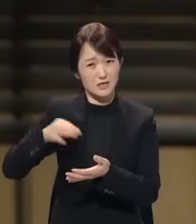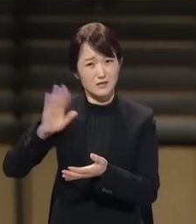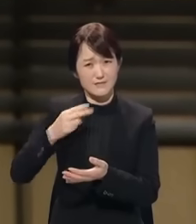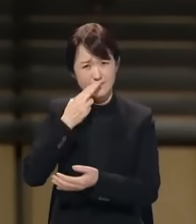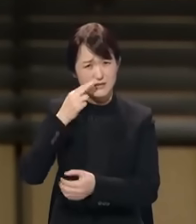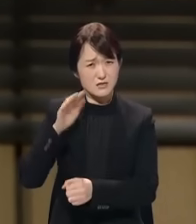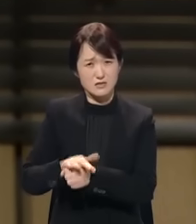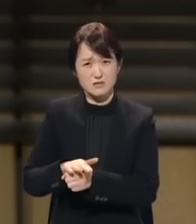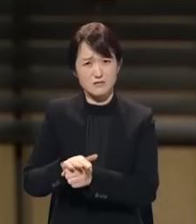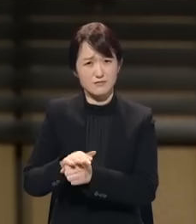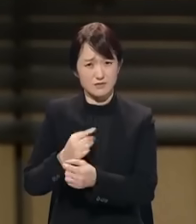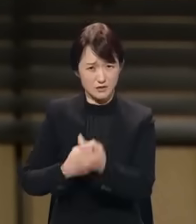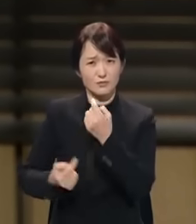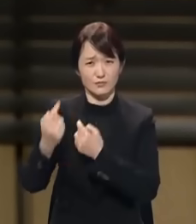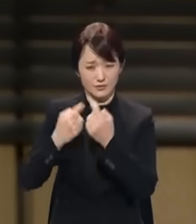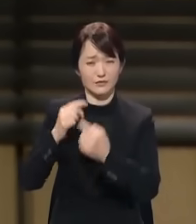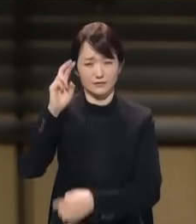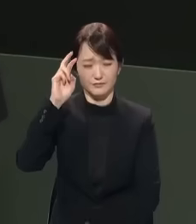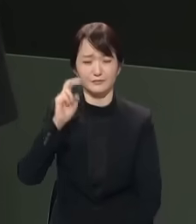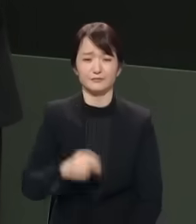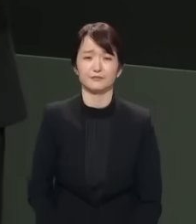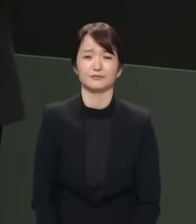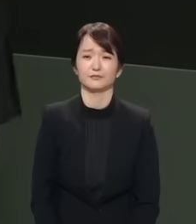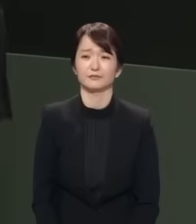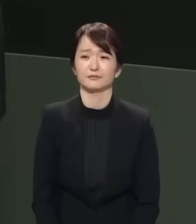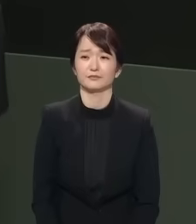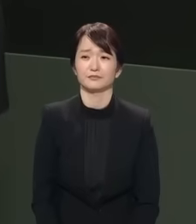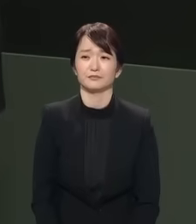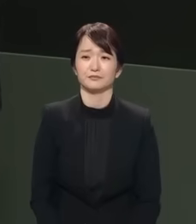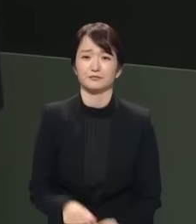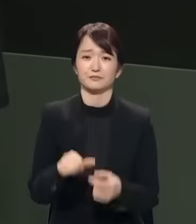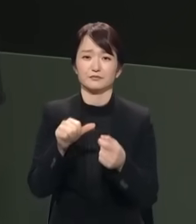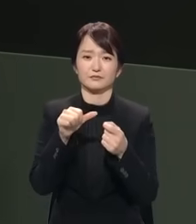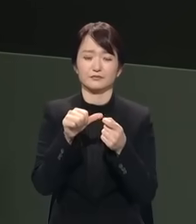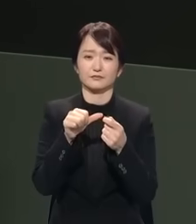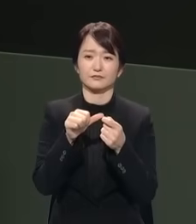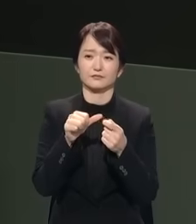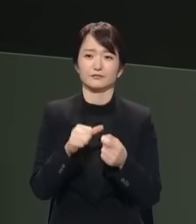저렇게 올린 것 같습니다. 알겠습니다. 자 다음 이어가죠.